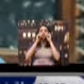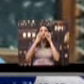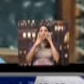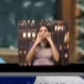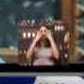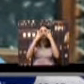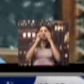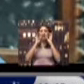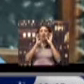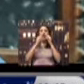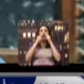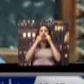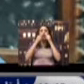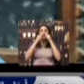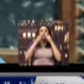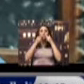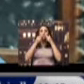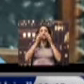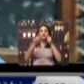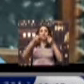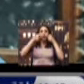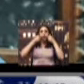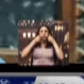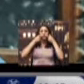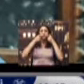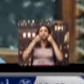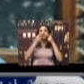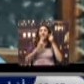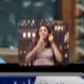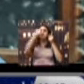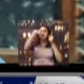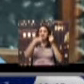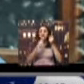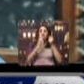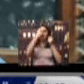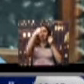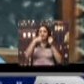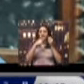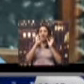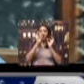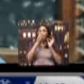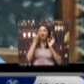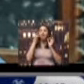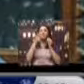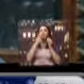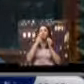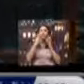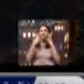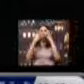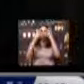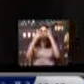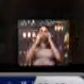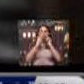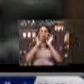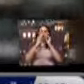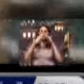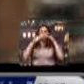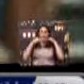ومناخير بتجيب دم وراحه مزعلاني وعايز اعمل عمليه زي اخويا بقى م